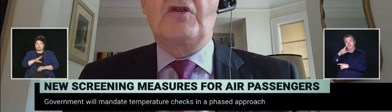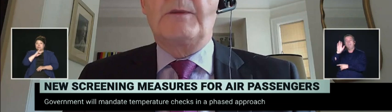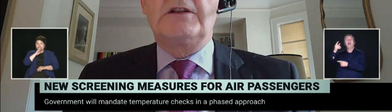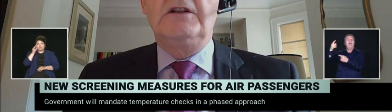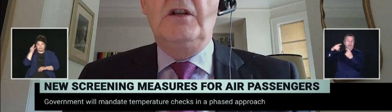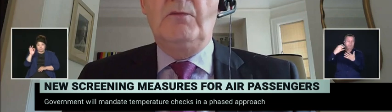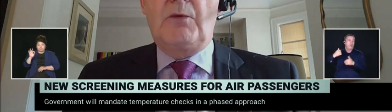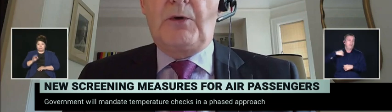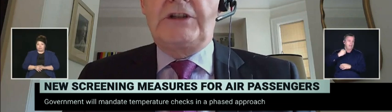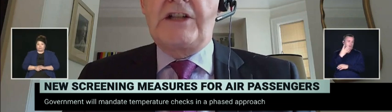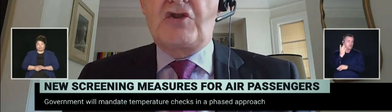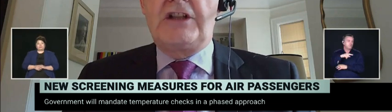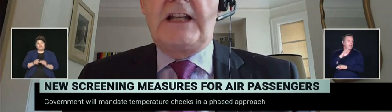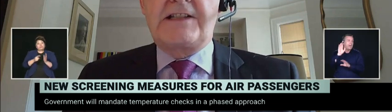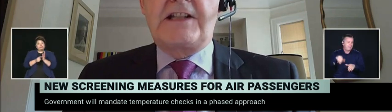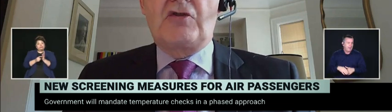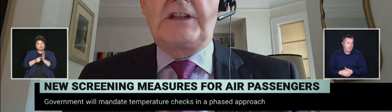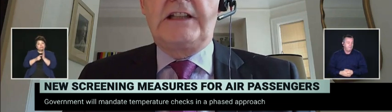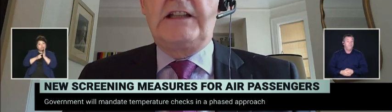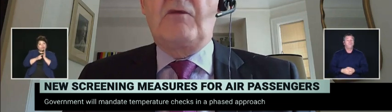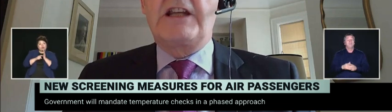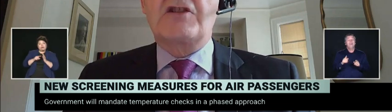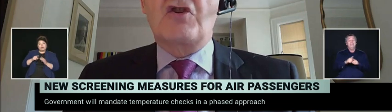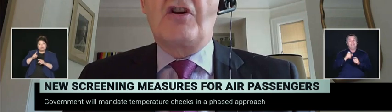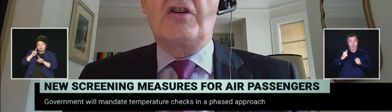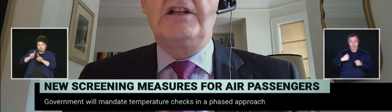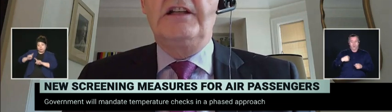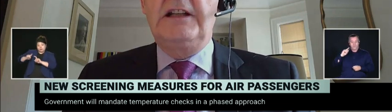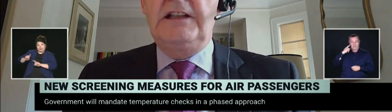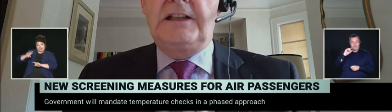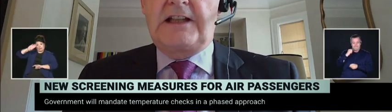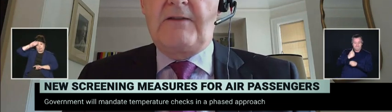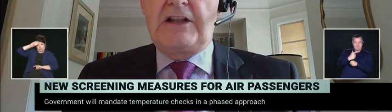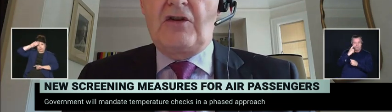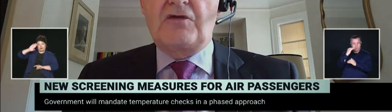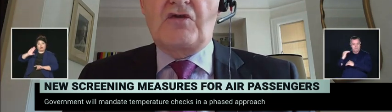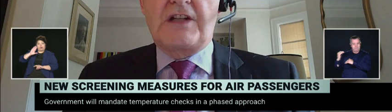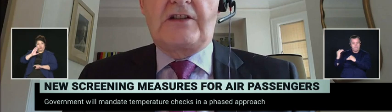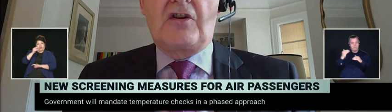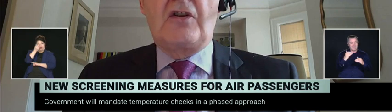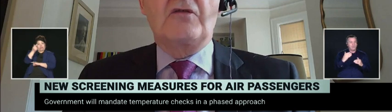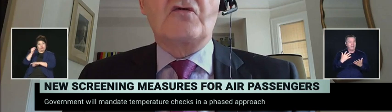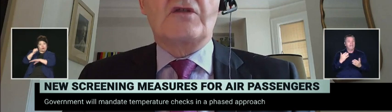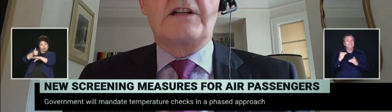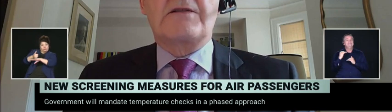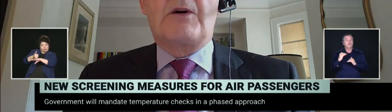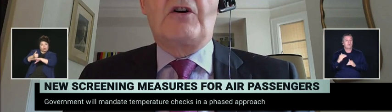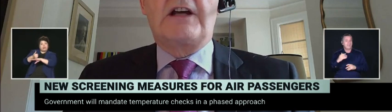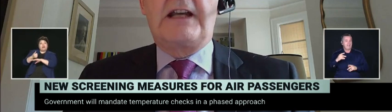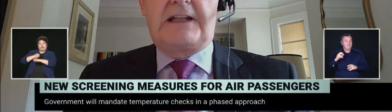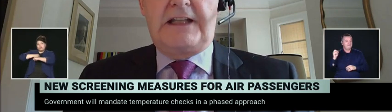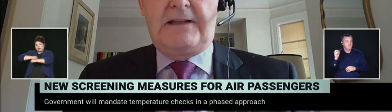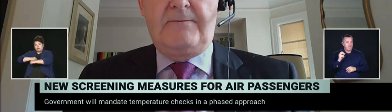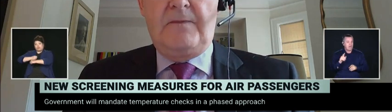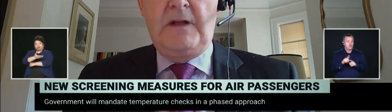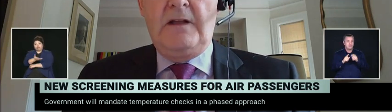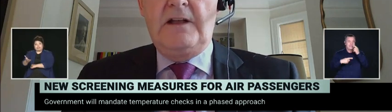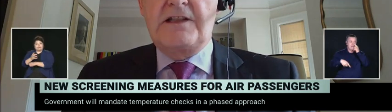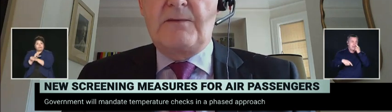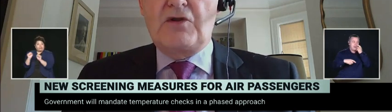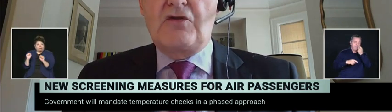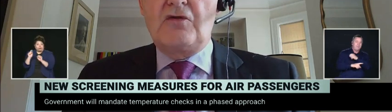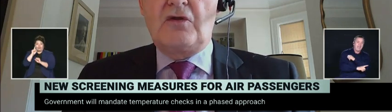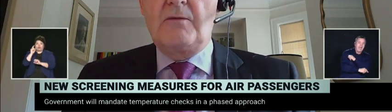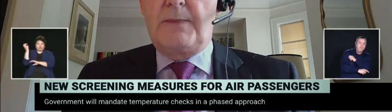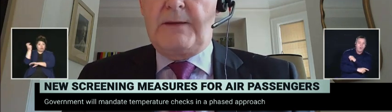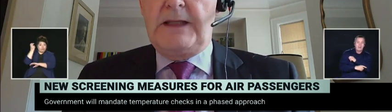le gouvernement pour protéger la sécurité des voyageurs et des travailleurs du secteur du transport aérien.